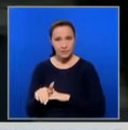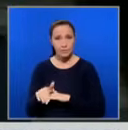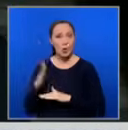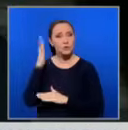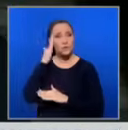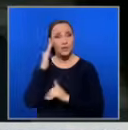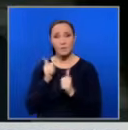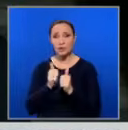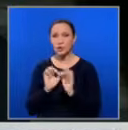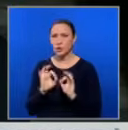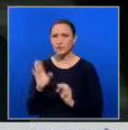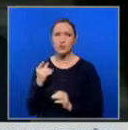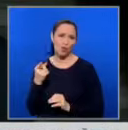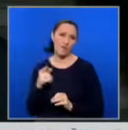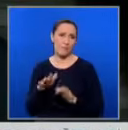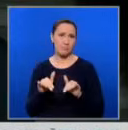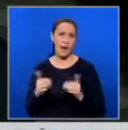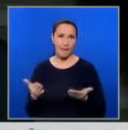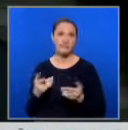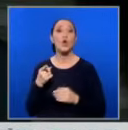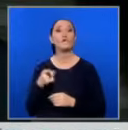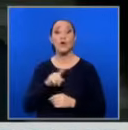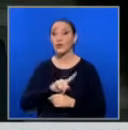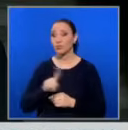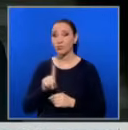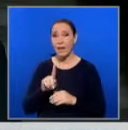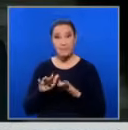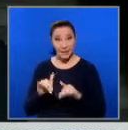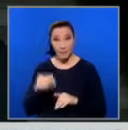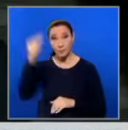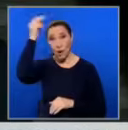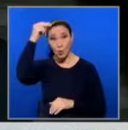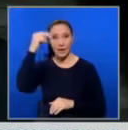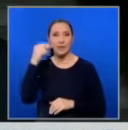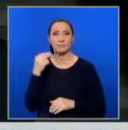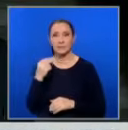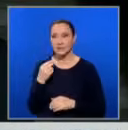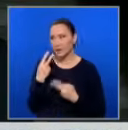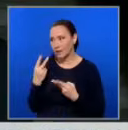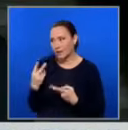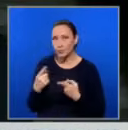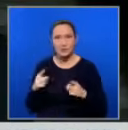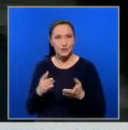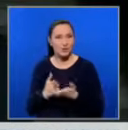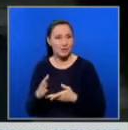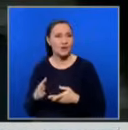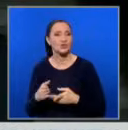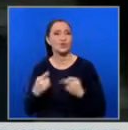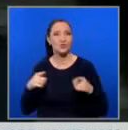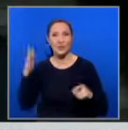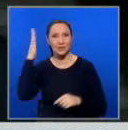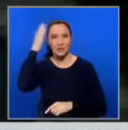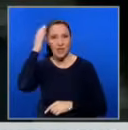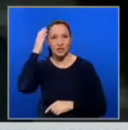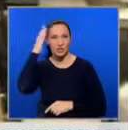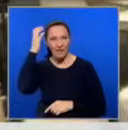страните партньори, така че всичко това е приемливо. Това, което не е приемливо, е България да бъде третирана по различен начин от другите държави. Това категорично няма